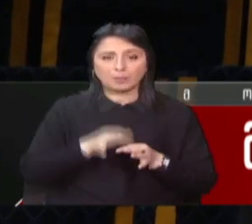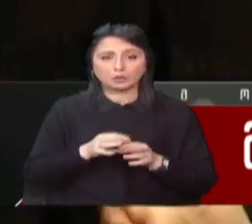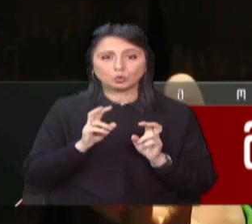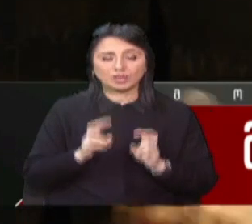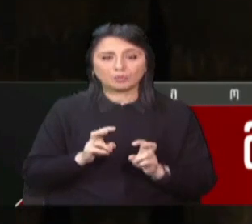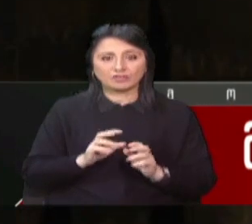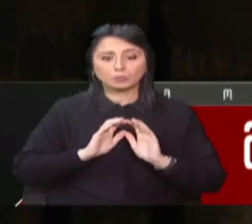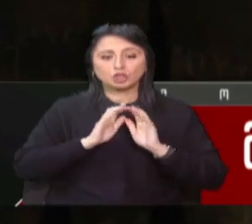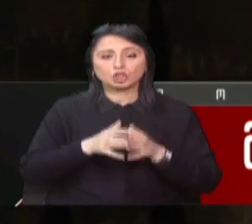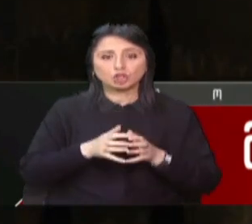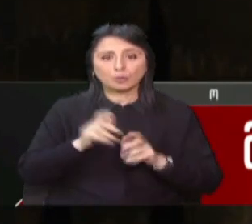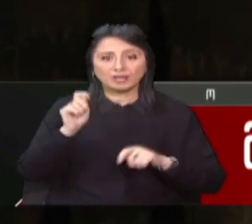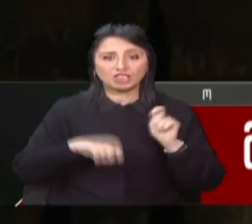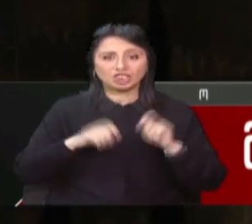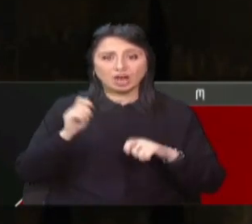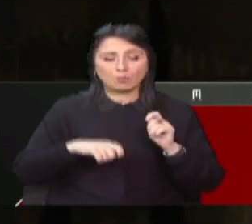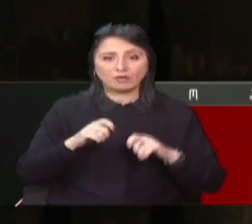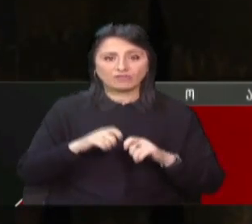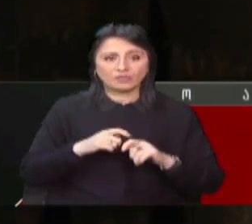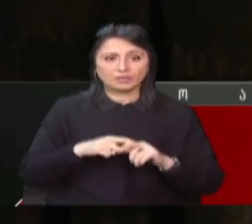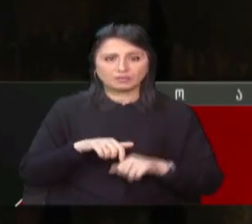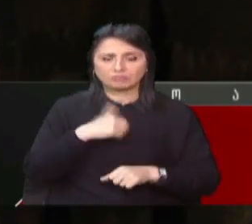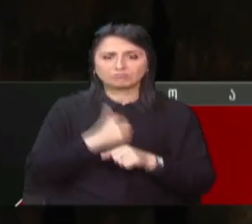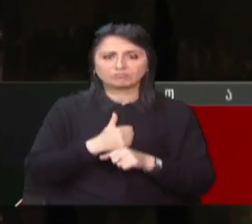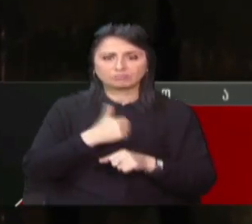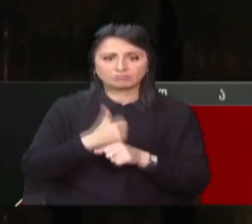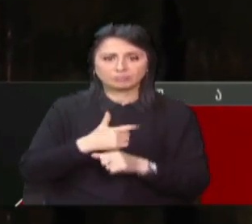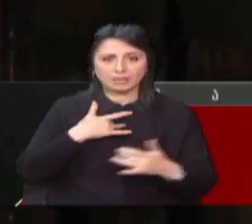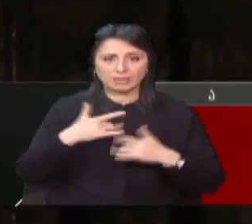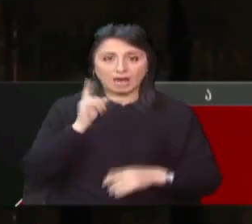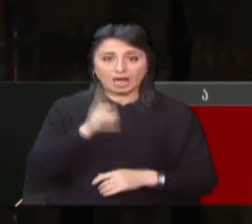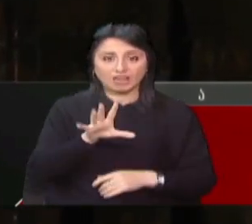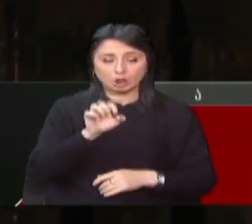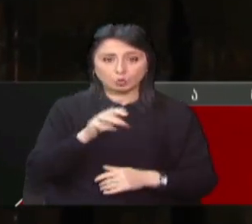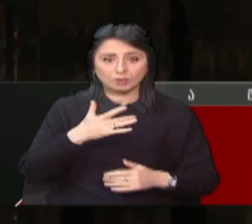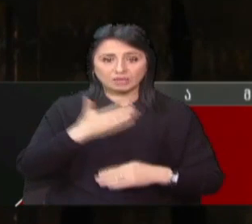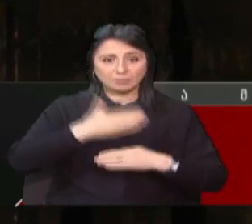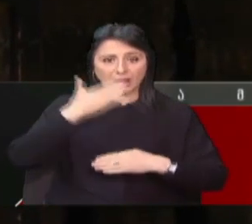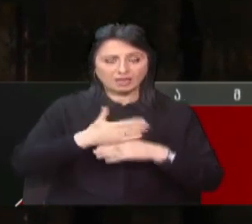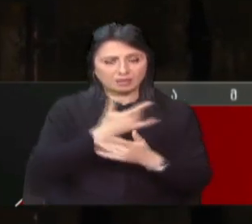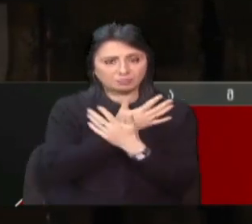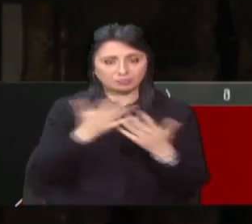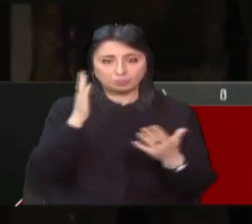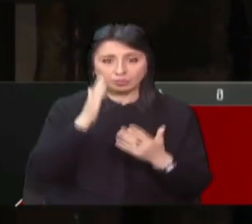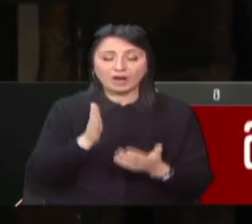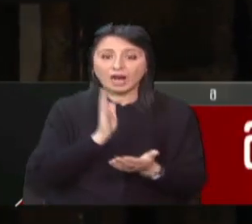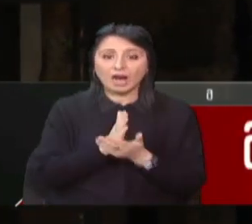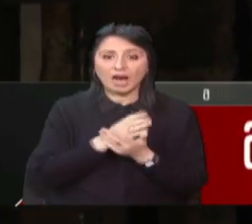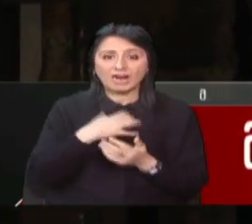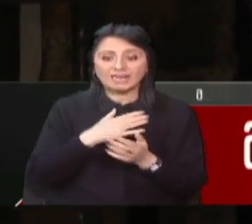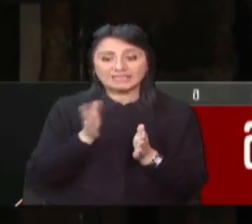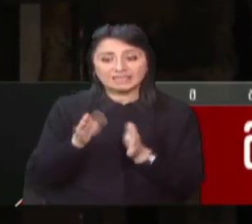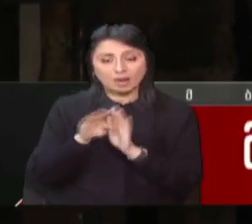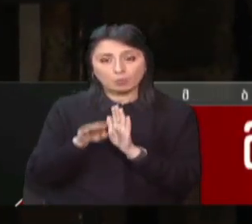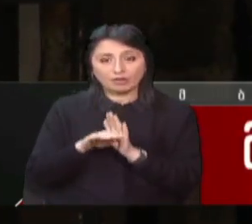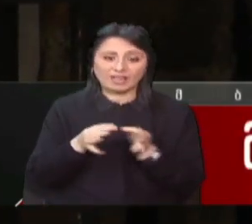საპასუხისგებლოა. მსოფლიოდან ჩამოვა რავი წამყვანი თეატრები 1500 სპექტაკლზე მეტი იქნება წარმოდგენილი, თუმცა არის ძირითადი